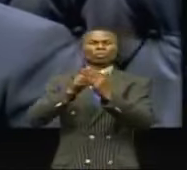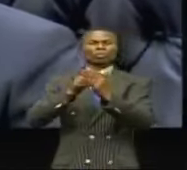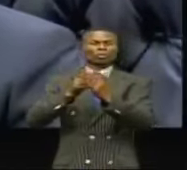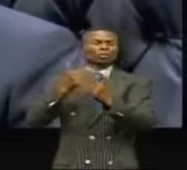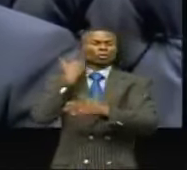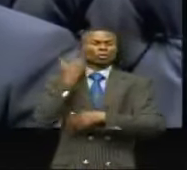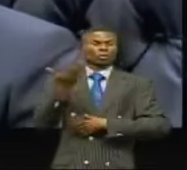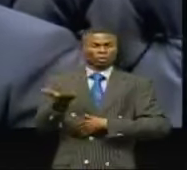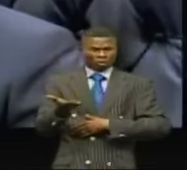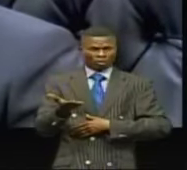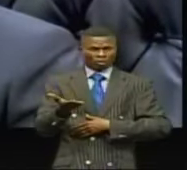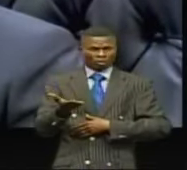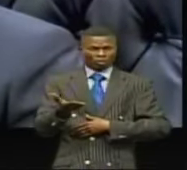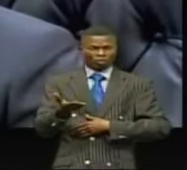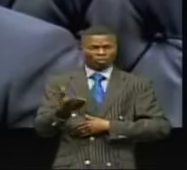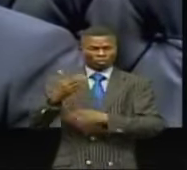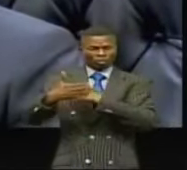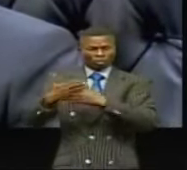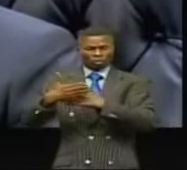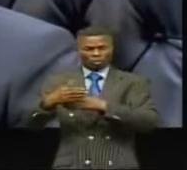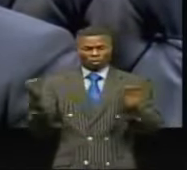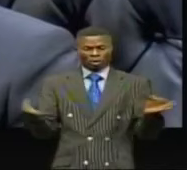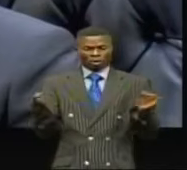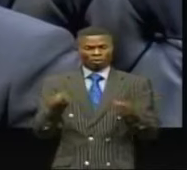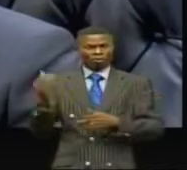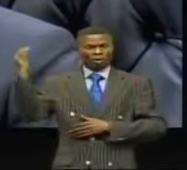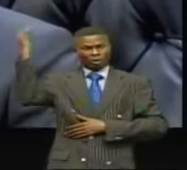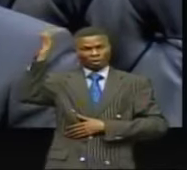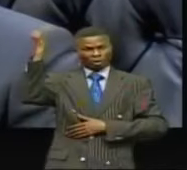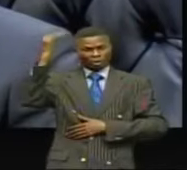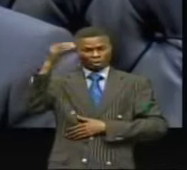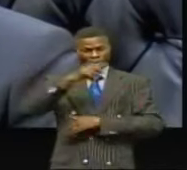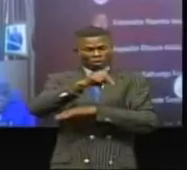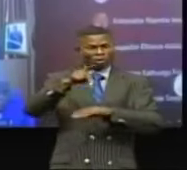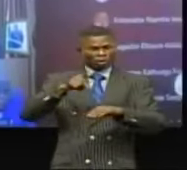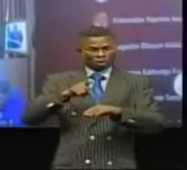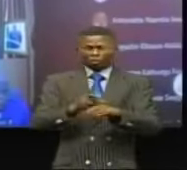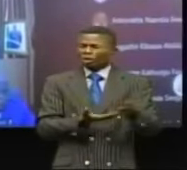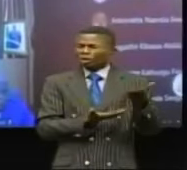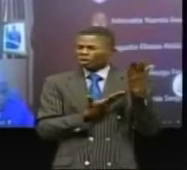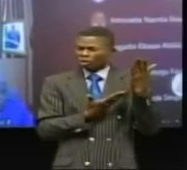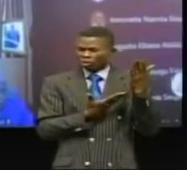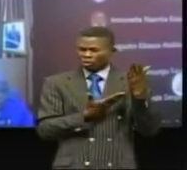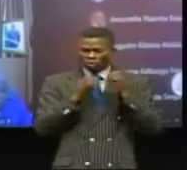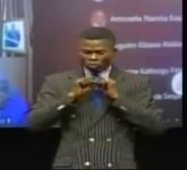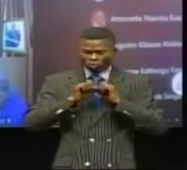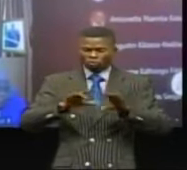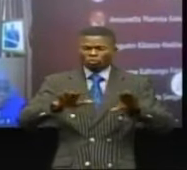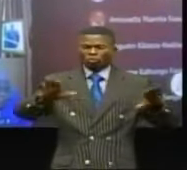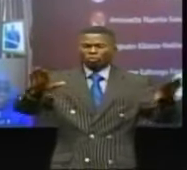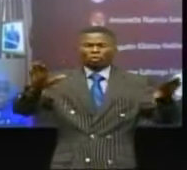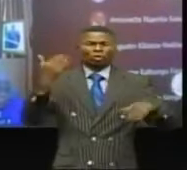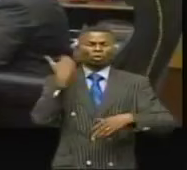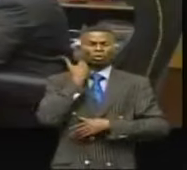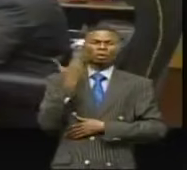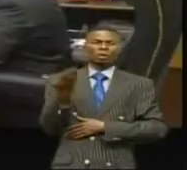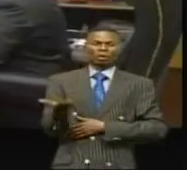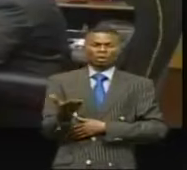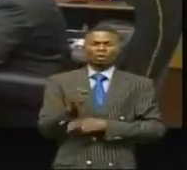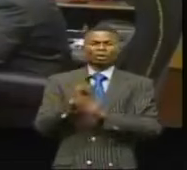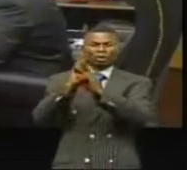cela à l'approche des festivités des fins d'année, période propice à la propagation du virus. Un